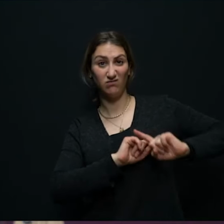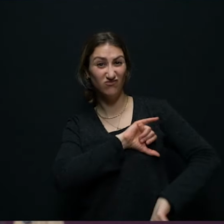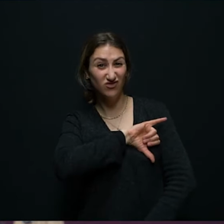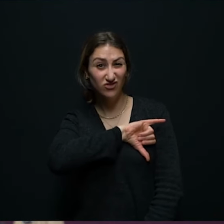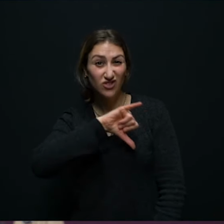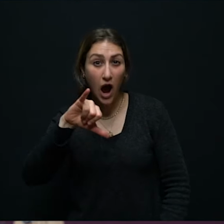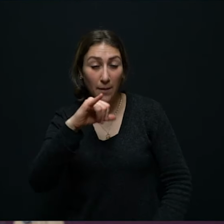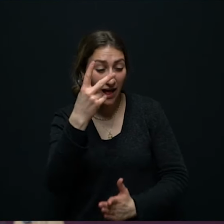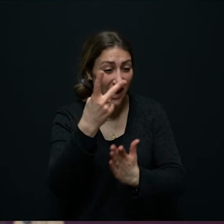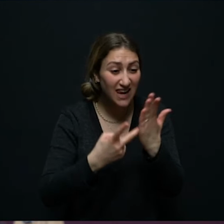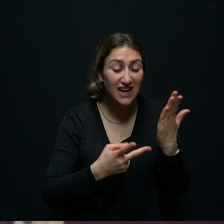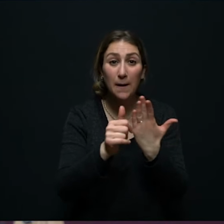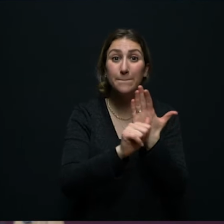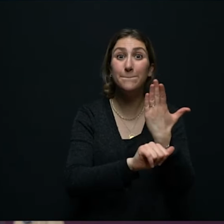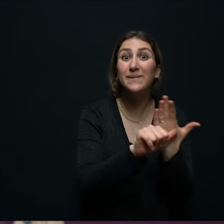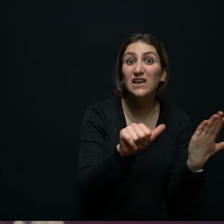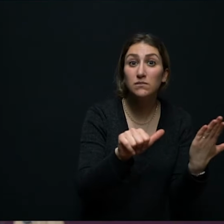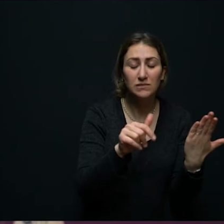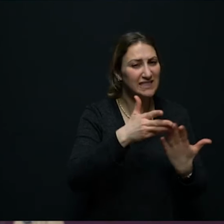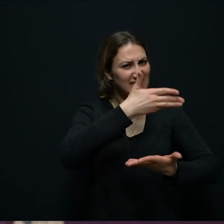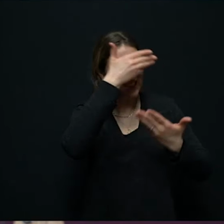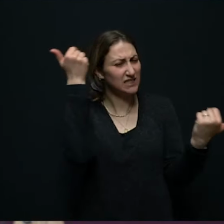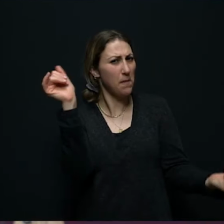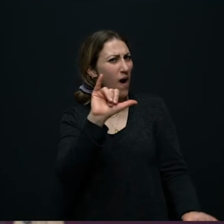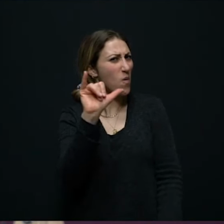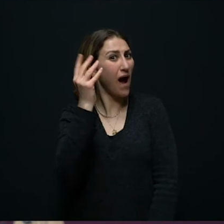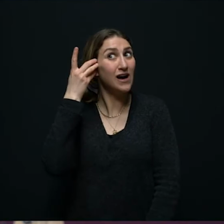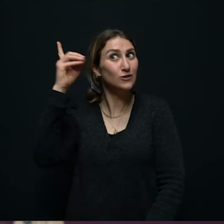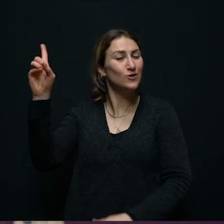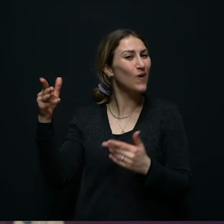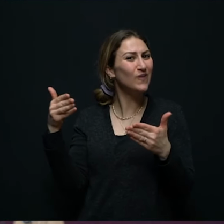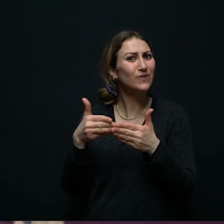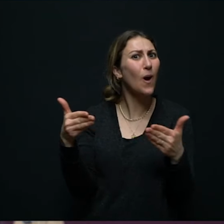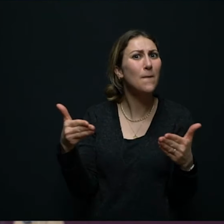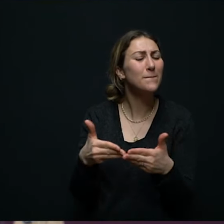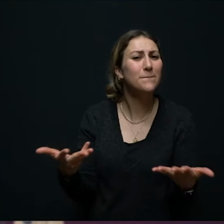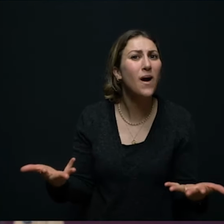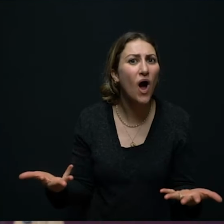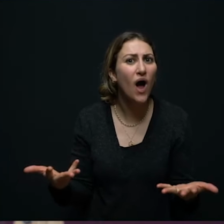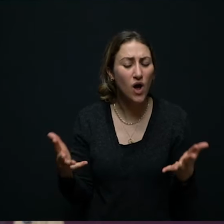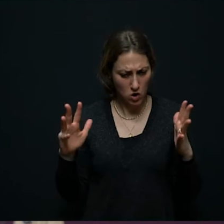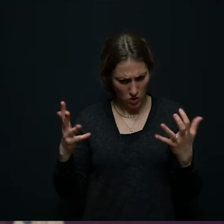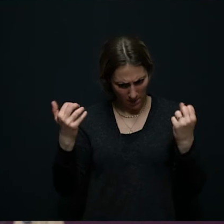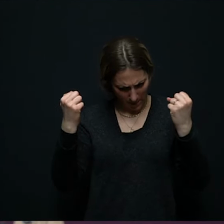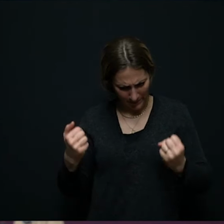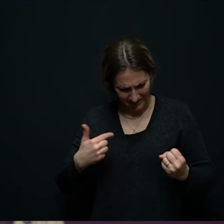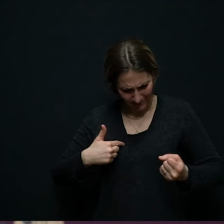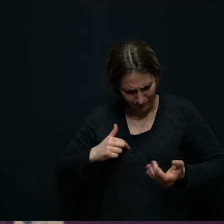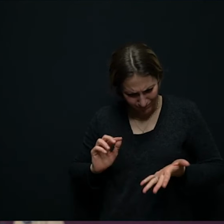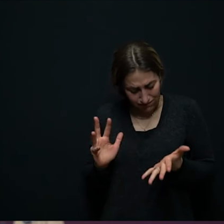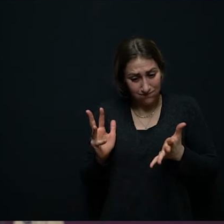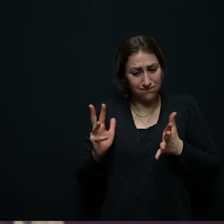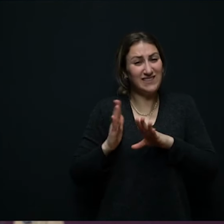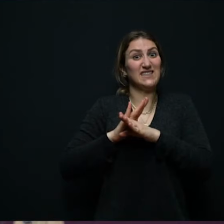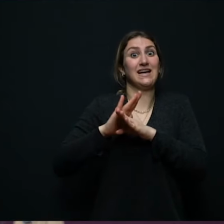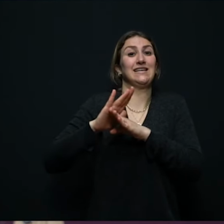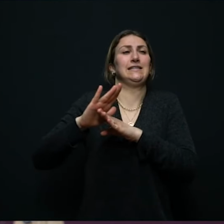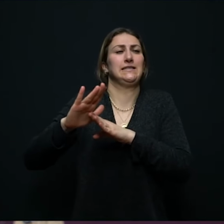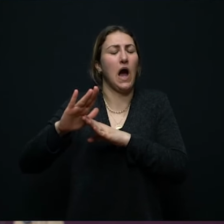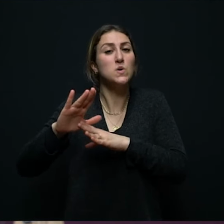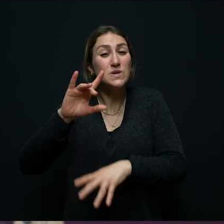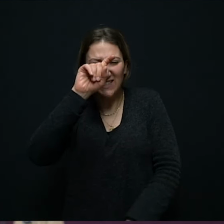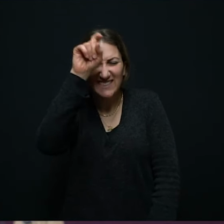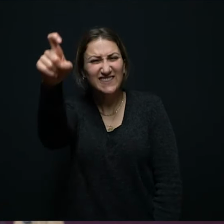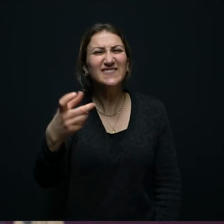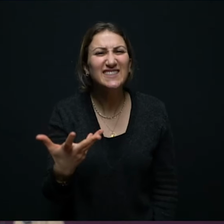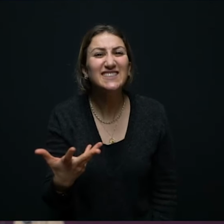nous demande de faire et de vivre est un chrétien qui aura de la peine à grandir dans la sanctification il y aura du lam